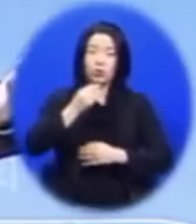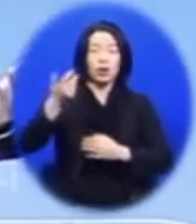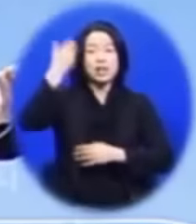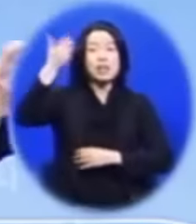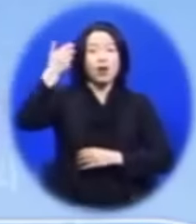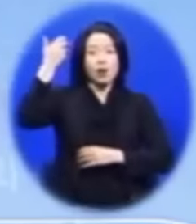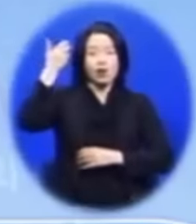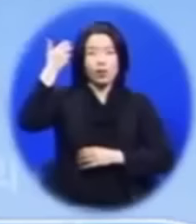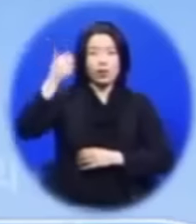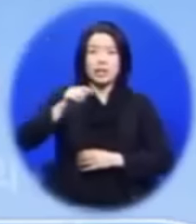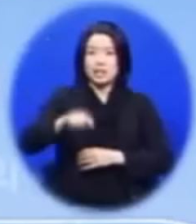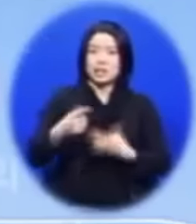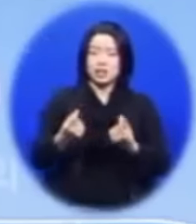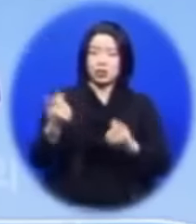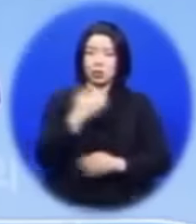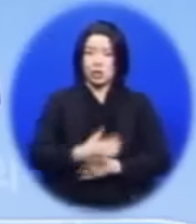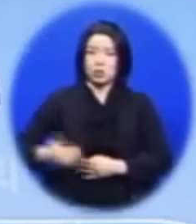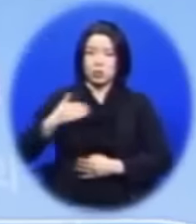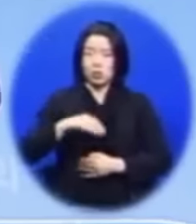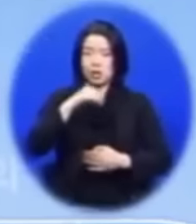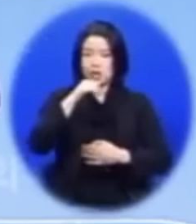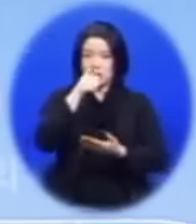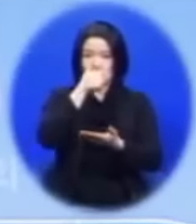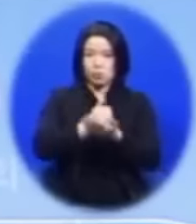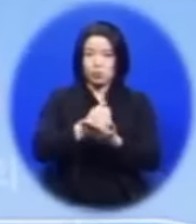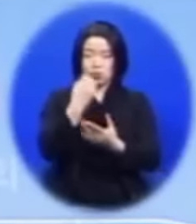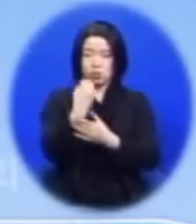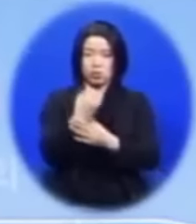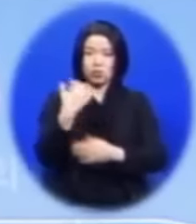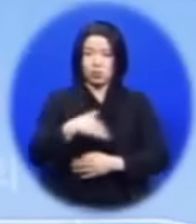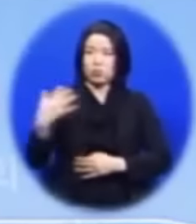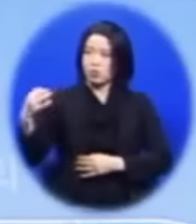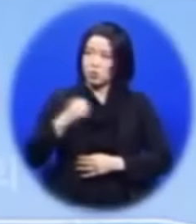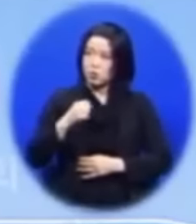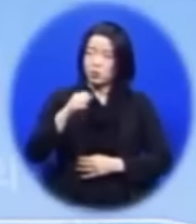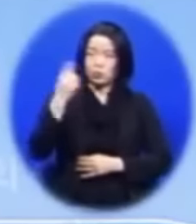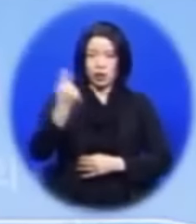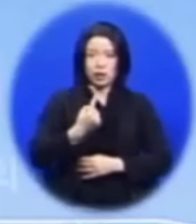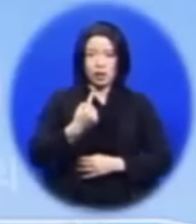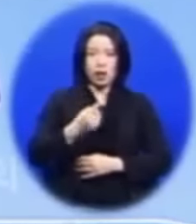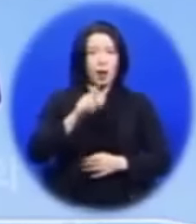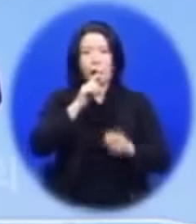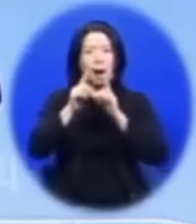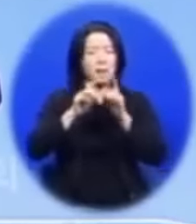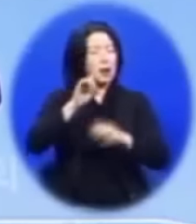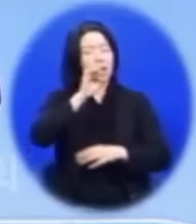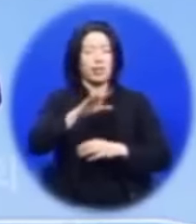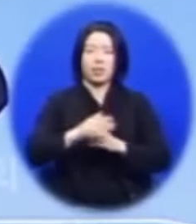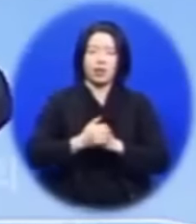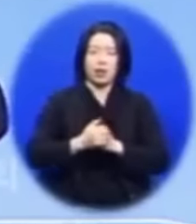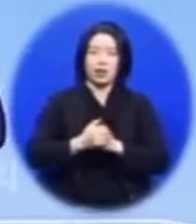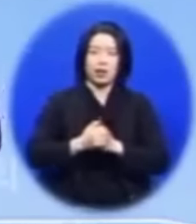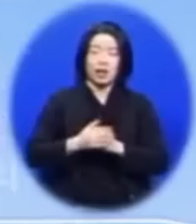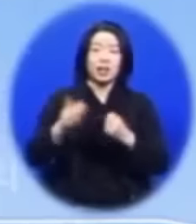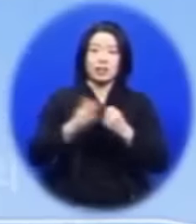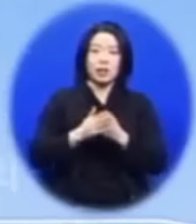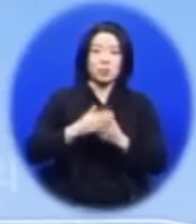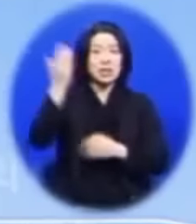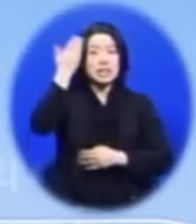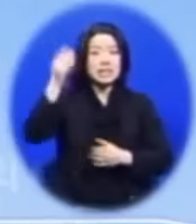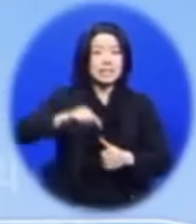이신데 이렇게 덩어리인 육신을 입고 오셨다 말 안된다는 그